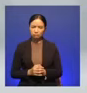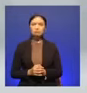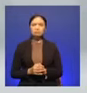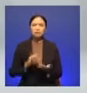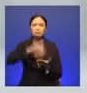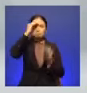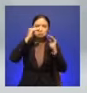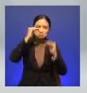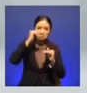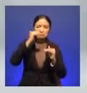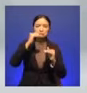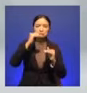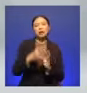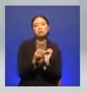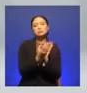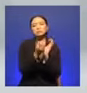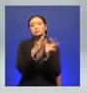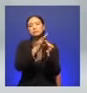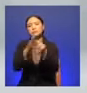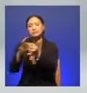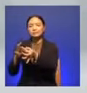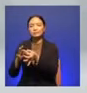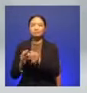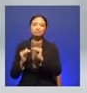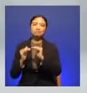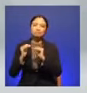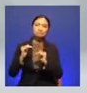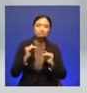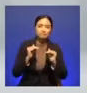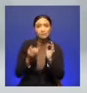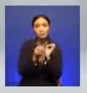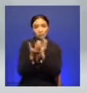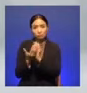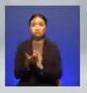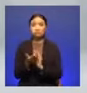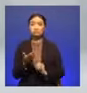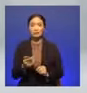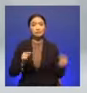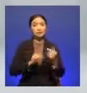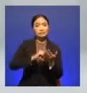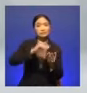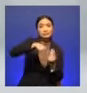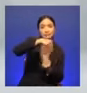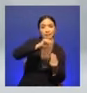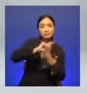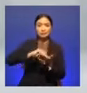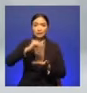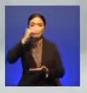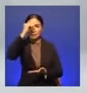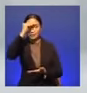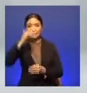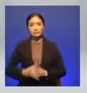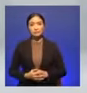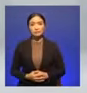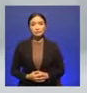อีกเต็มไปหมดนะคะเพราะฉะนั้นผลพวงที่เกิดจากความเหลื่อมล้ำในด้านเศรษฐกิจการศึกษาแล้ว